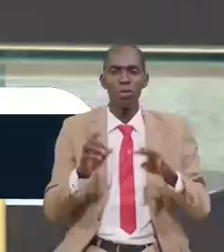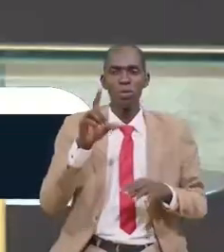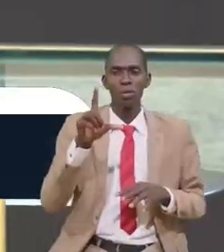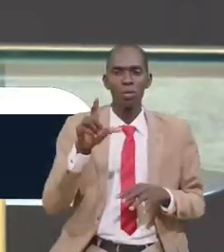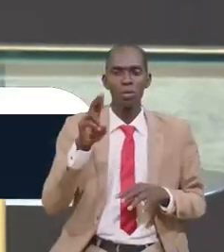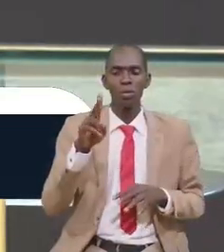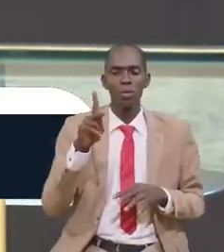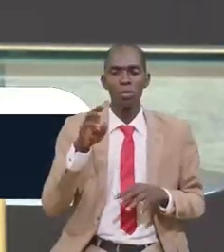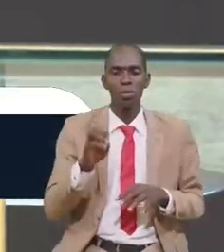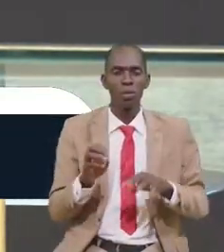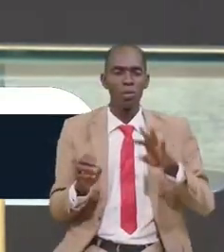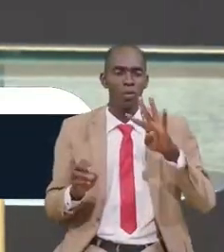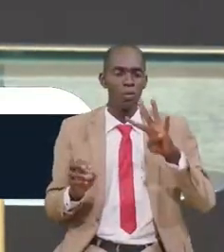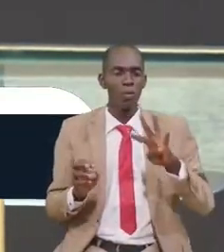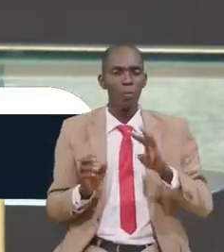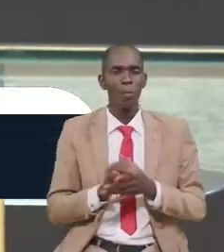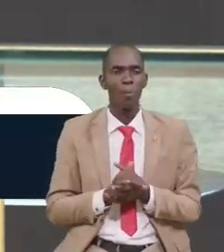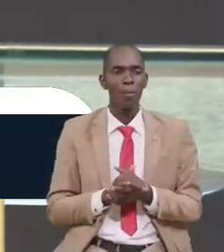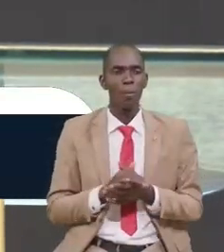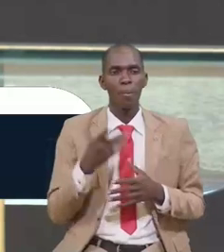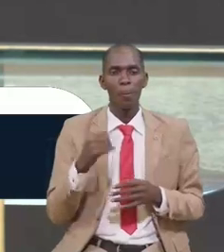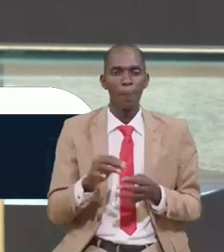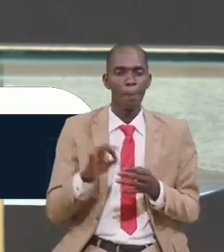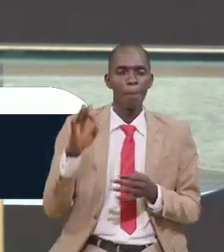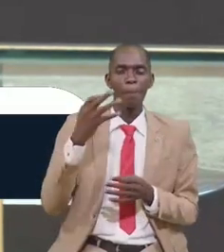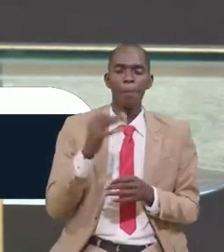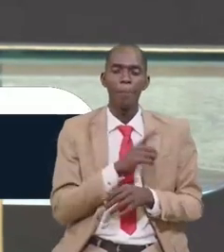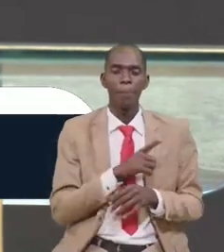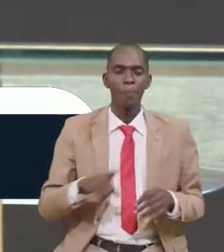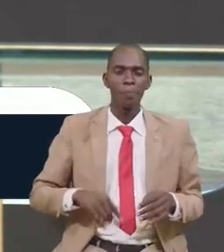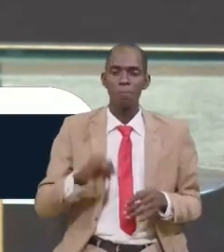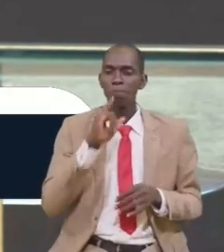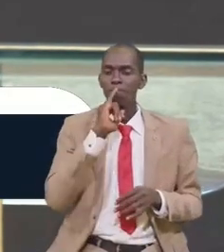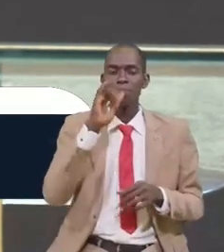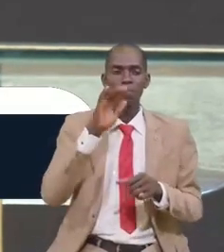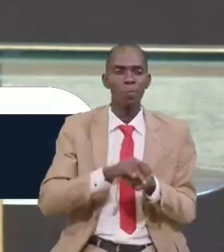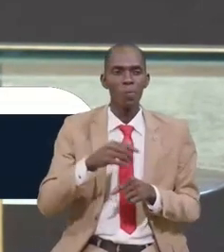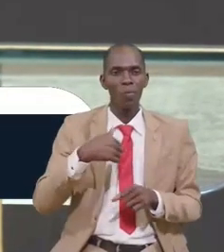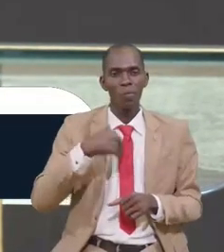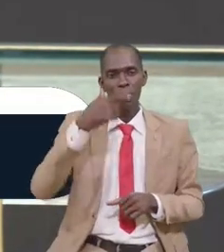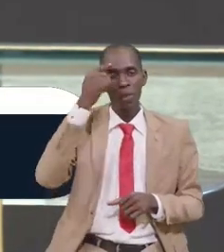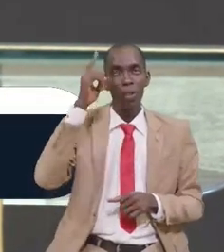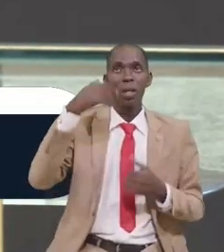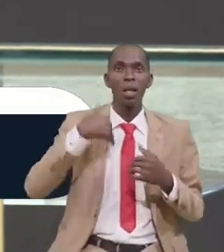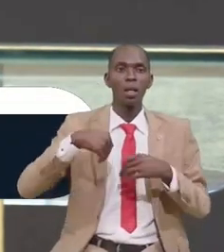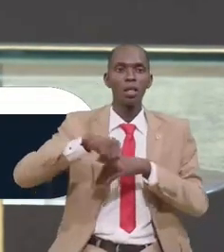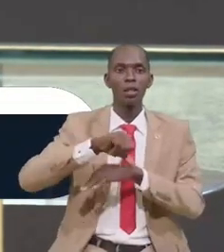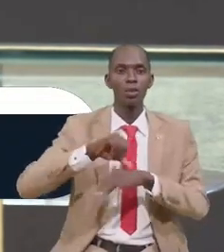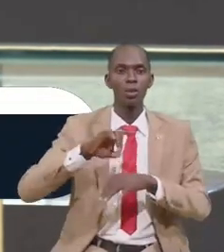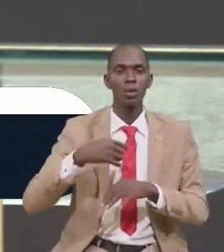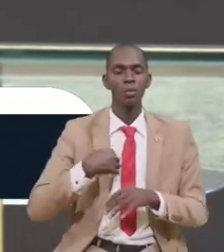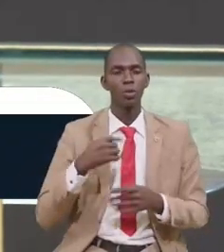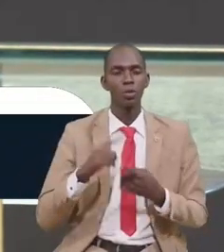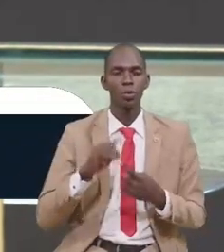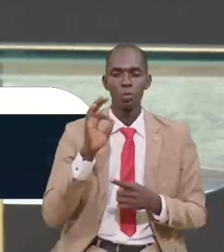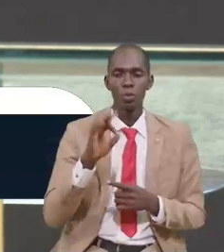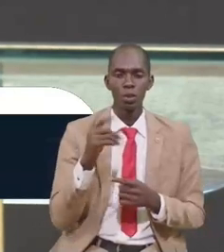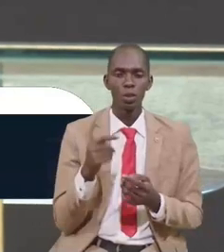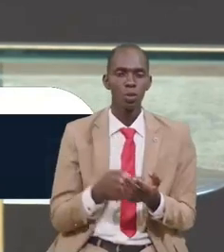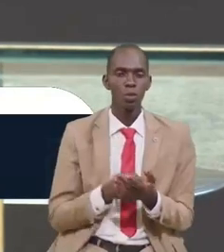4, 18. L'Esprit du Seigneur est sur moi parce qu'il m'a oint pour annoncer une bonne nouvelle